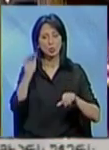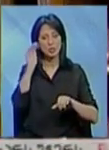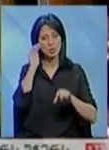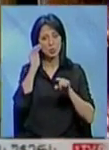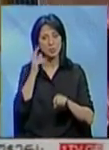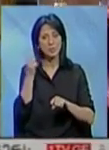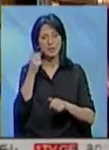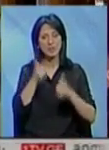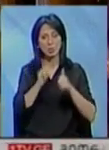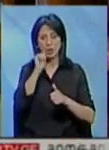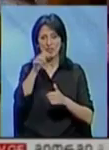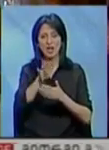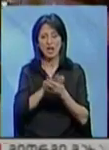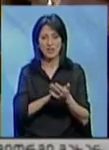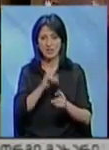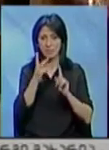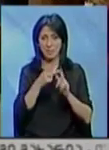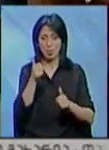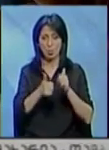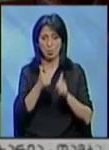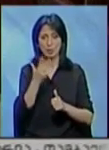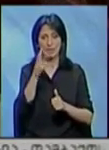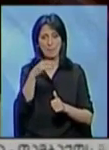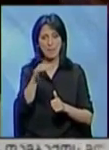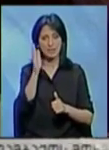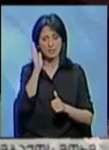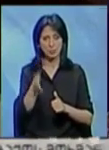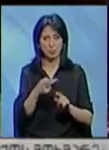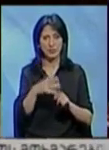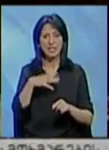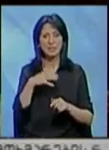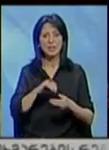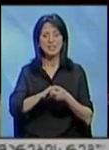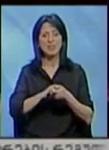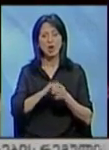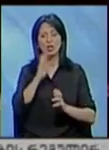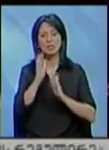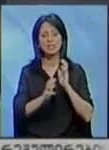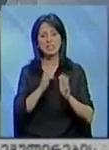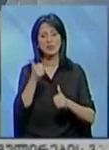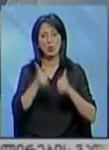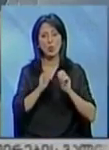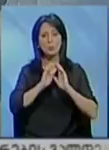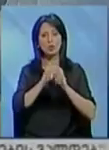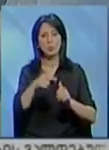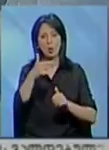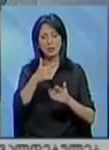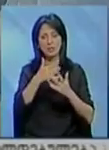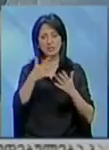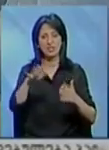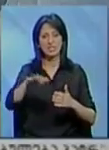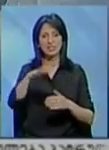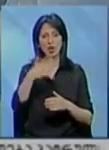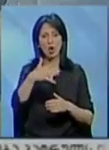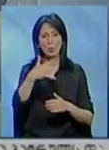უსმენს. პირველი ტური ხვალაც გაგრძელდება, მეორე ტური კი 3 მაისს გაიმართება. თბილისის ვოკალისტთა საერთაშორისო კონკურსში მსოფლიოს 20 სხვადასხვა